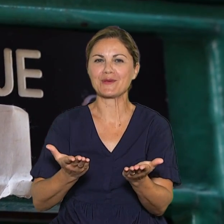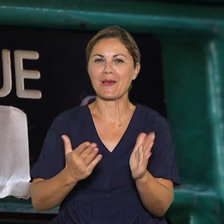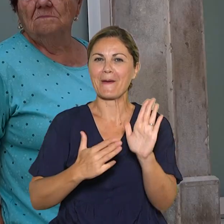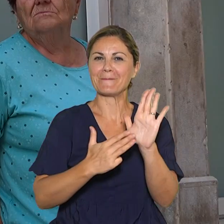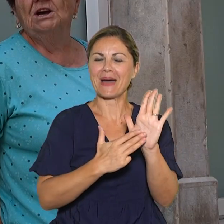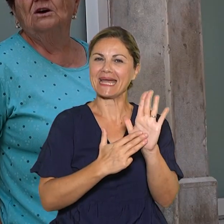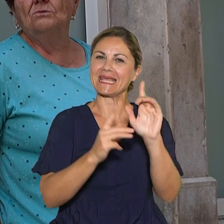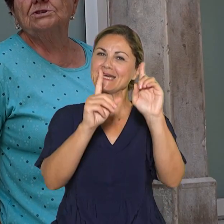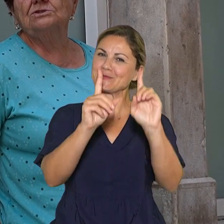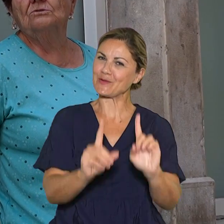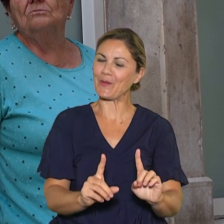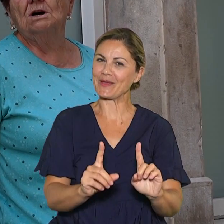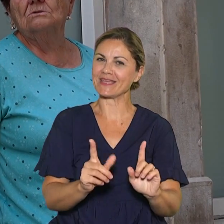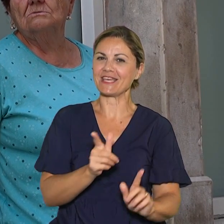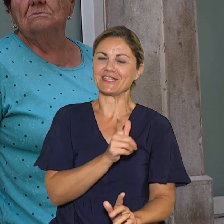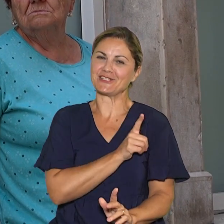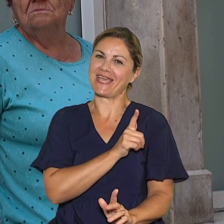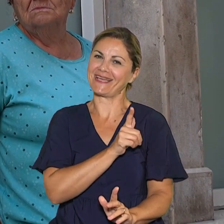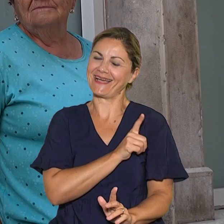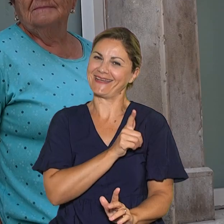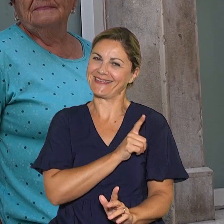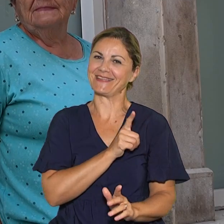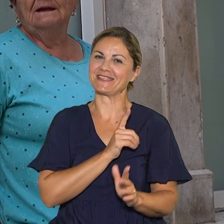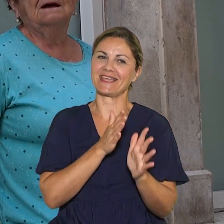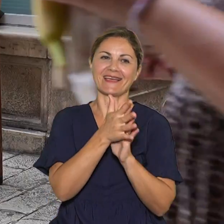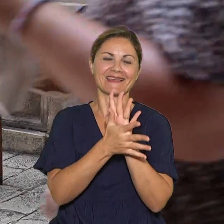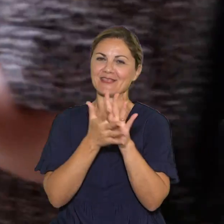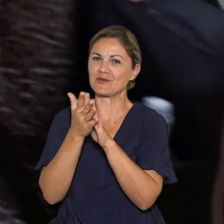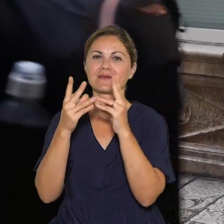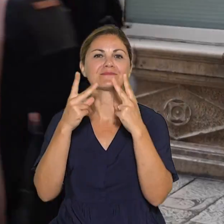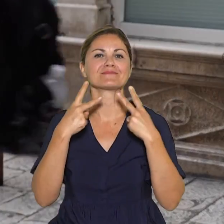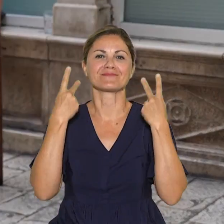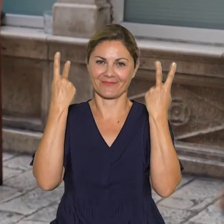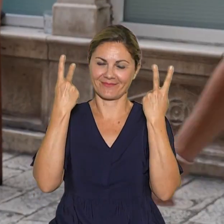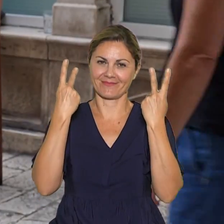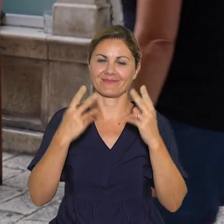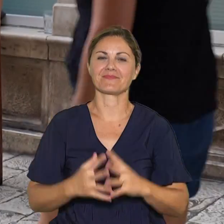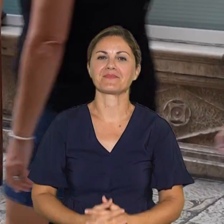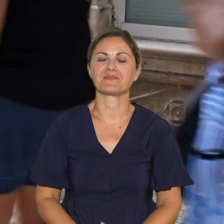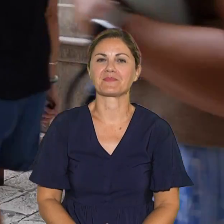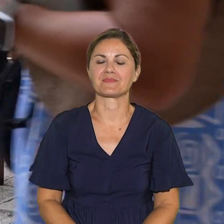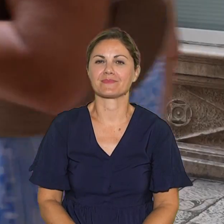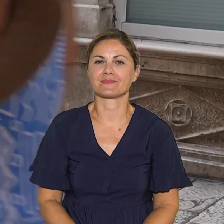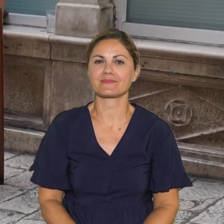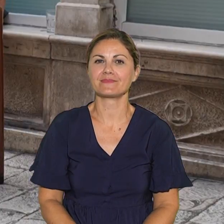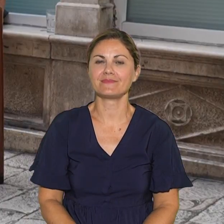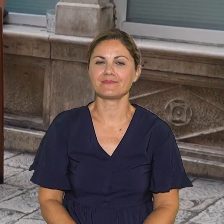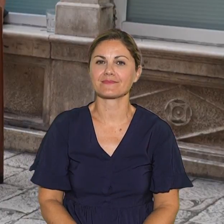god Marija stane iza svoje vage, ona ne mjeri samo težinu, nego čuva povijest i dušu grada Splita.